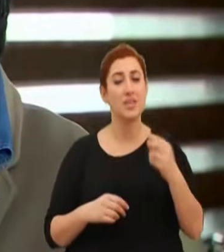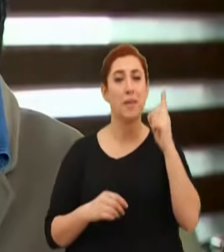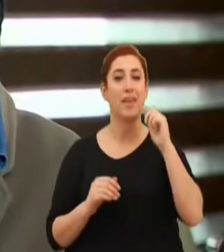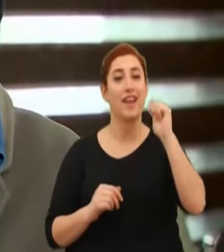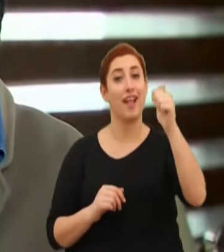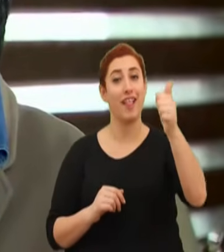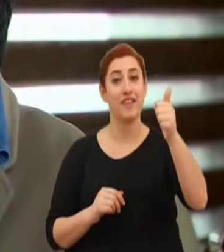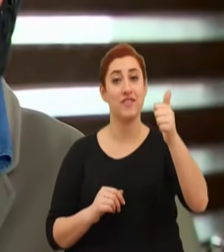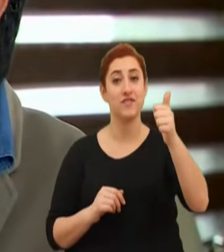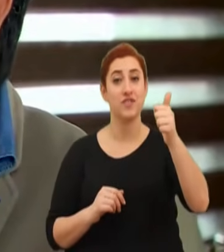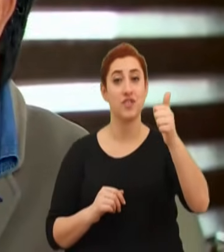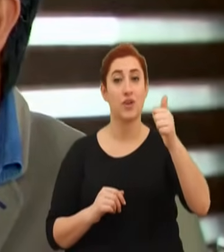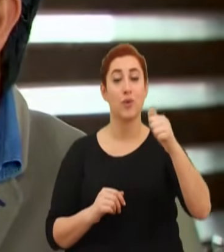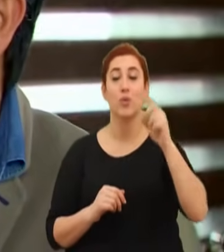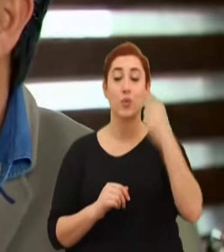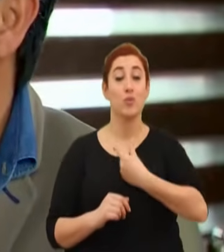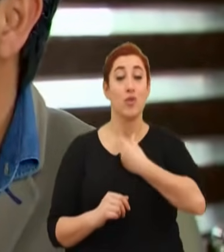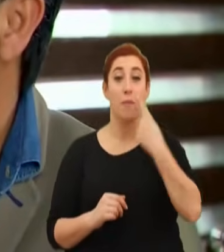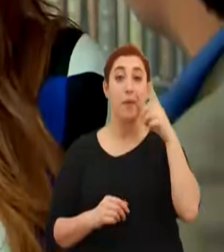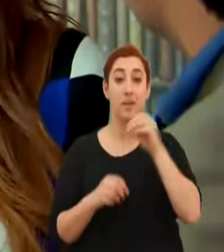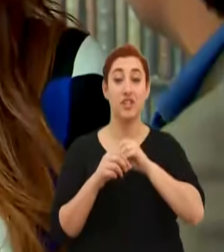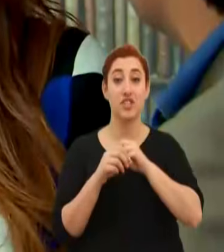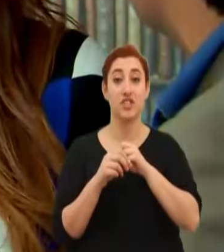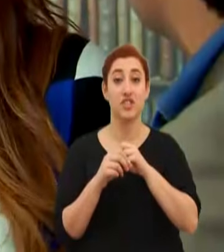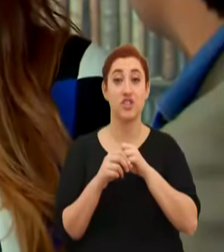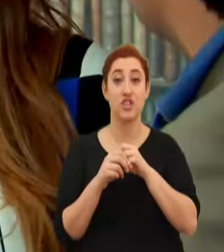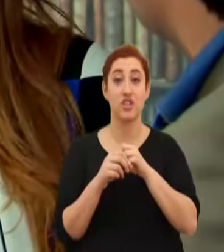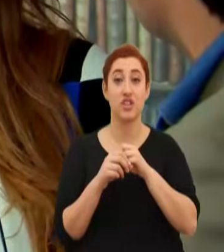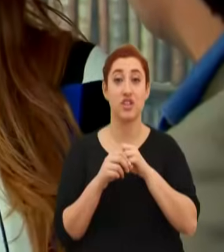bir geleceğe umutla bakmak için